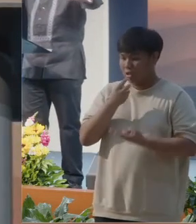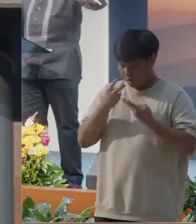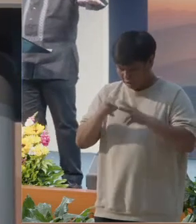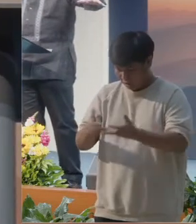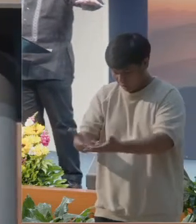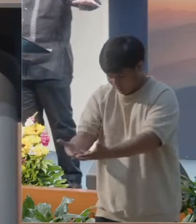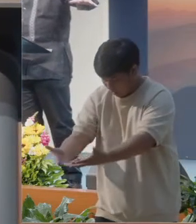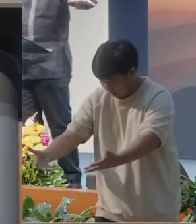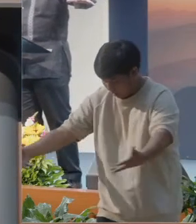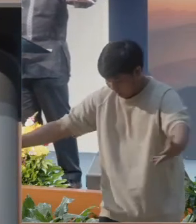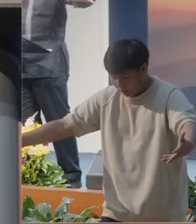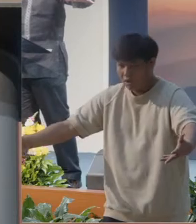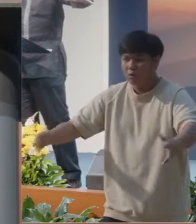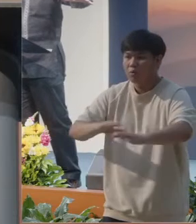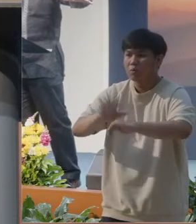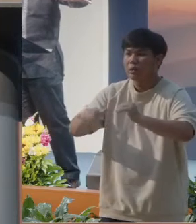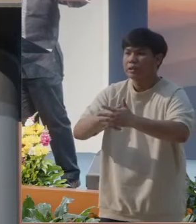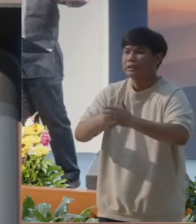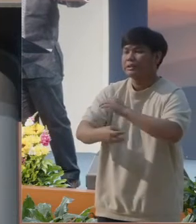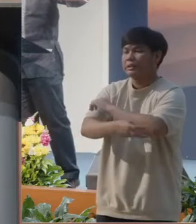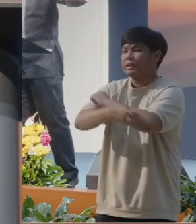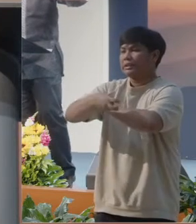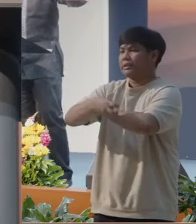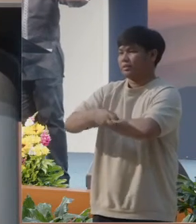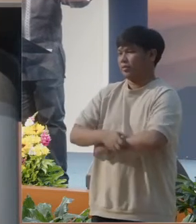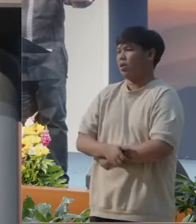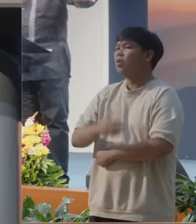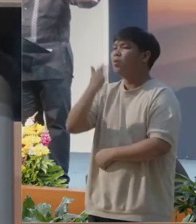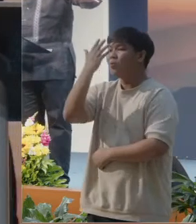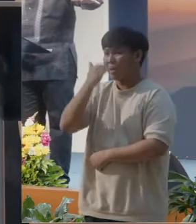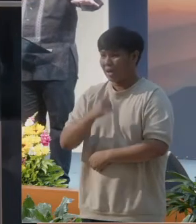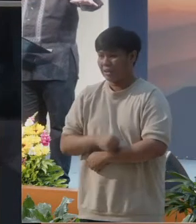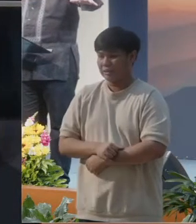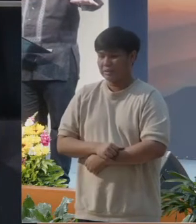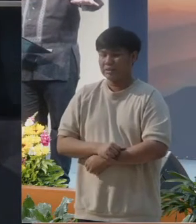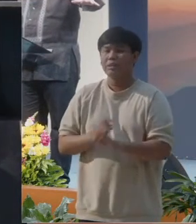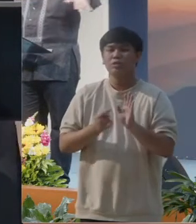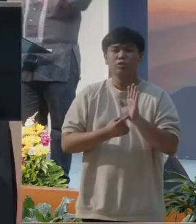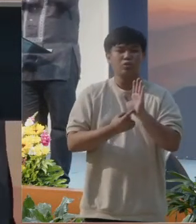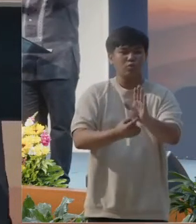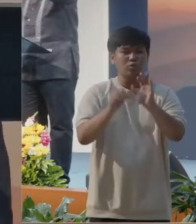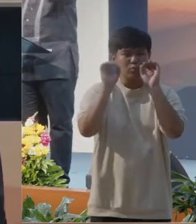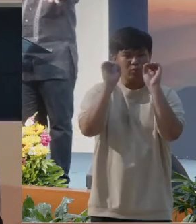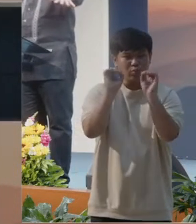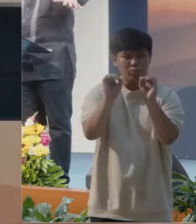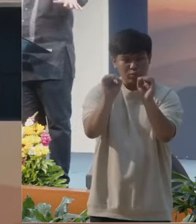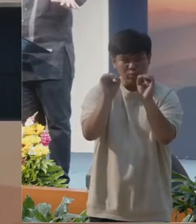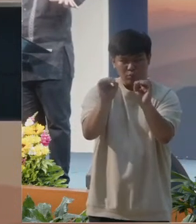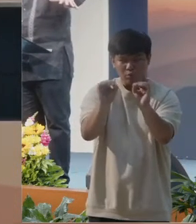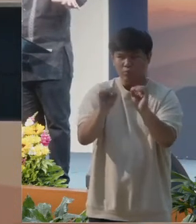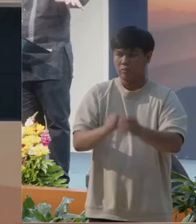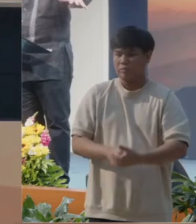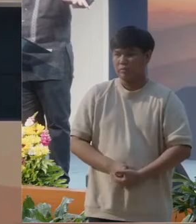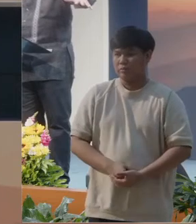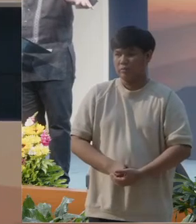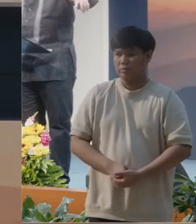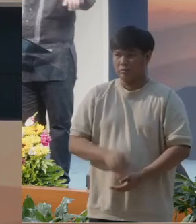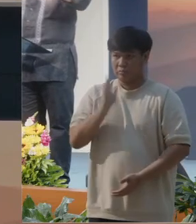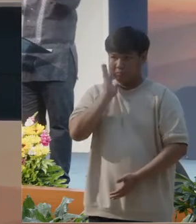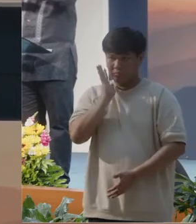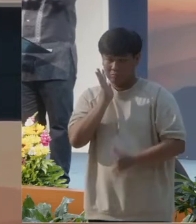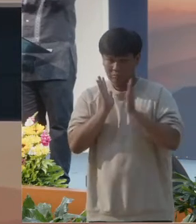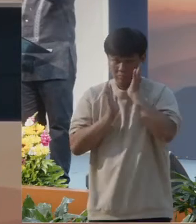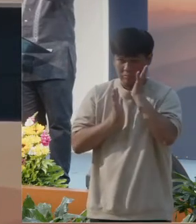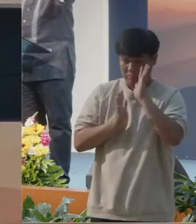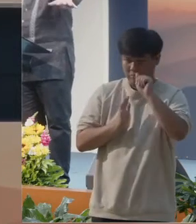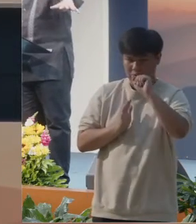linatag lahat doon. Bakit po mahalaga yon? Para po maging katuruan para sa lahat. Kaya ilinabas. Hindi po para pahiyain. Kung